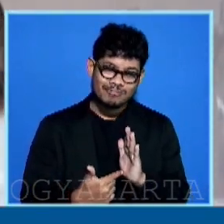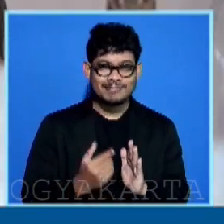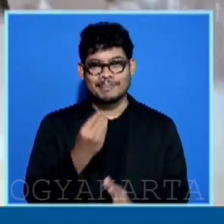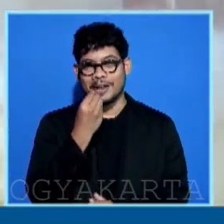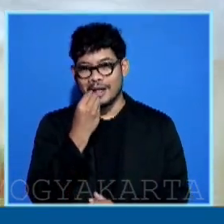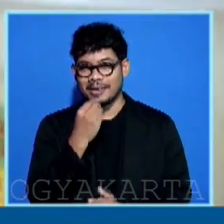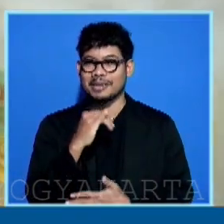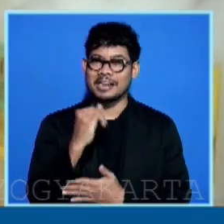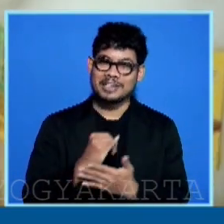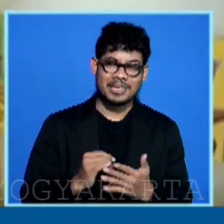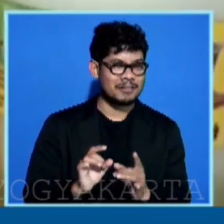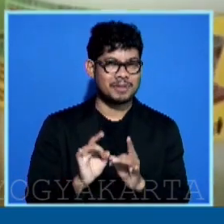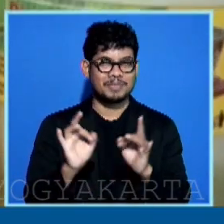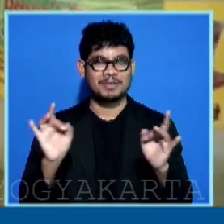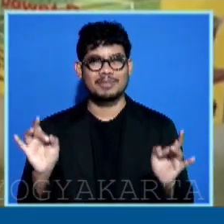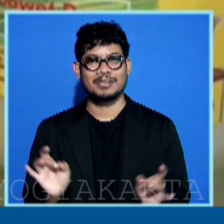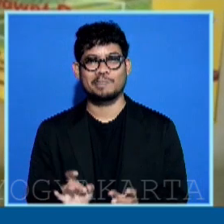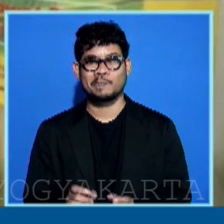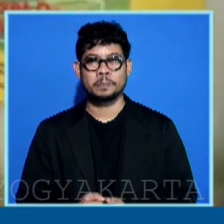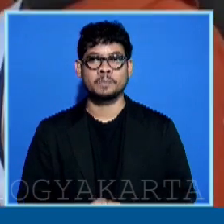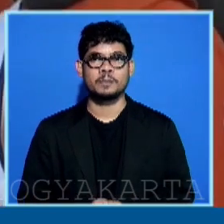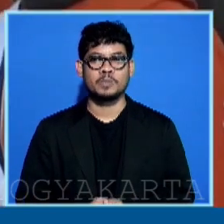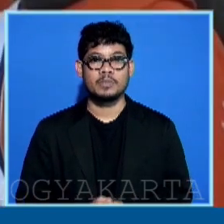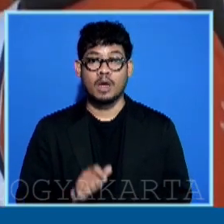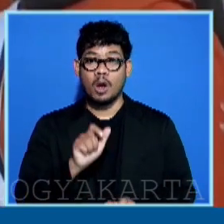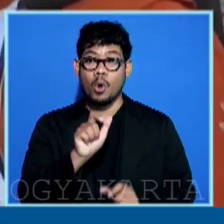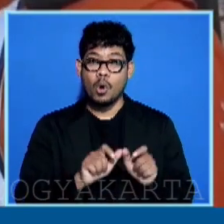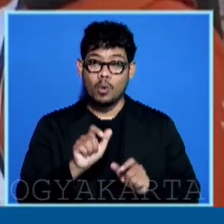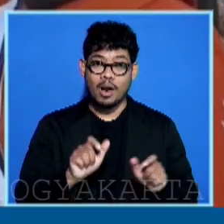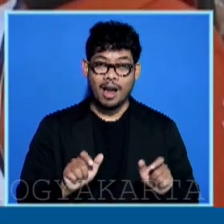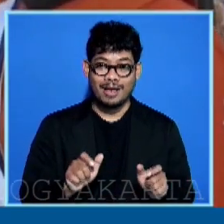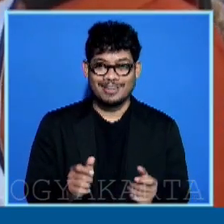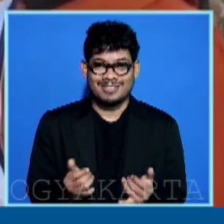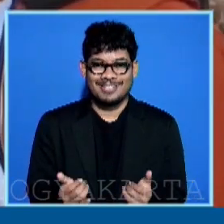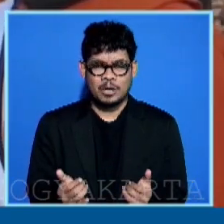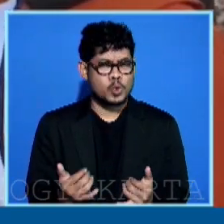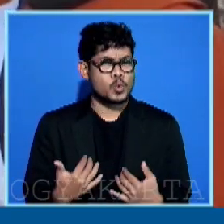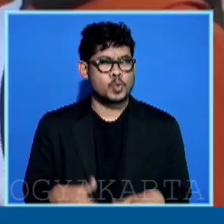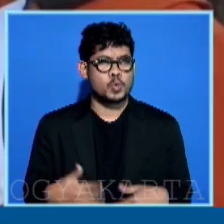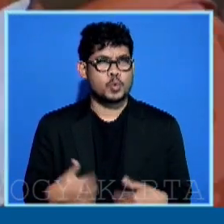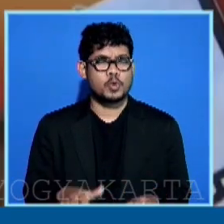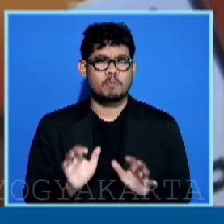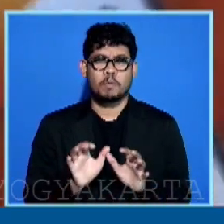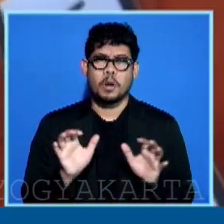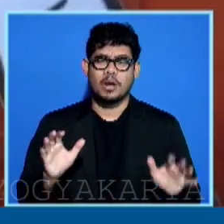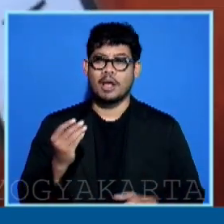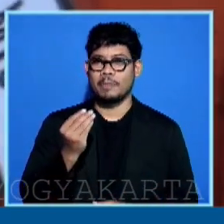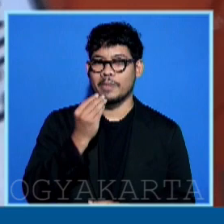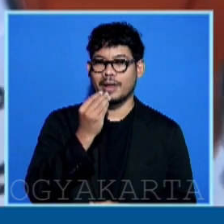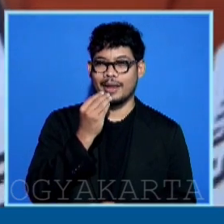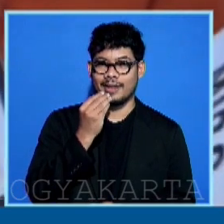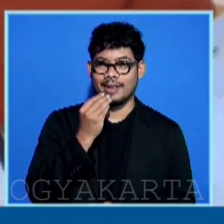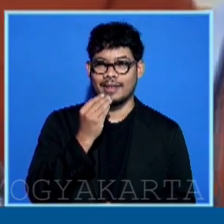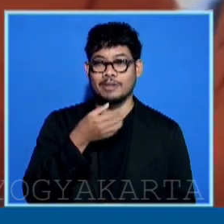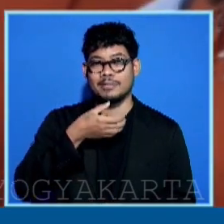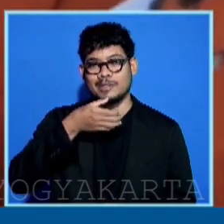gura. Saking pelaku UMKM Bantul sanesipun ugi gelar maneka werni produk kuliner kados to dawet ron pisang,